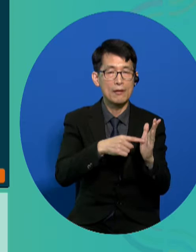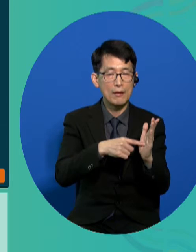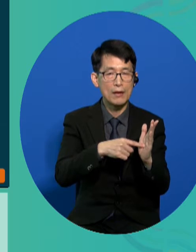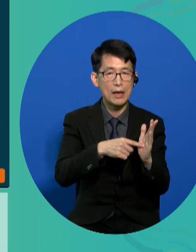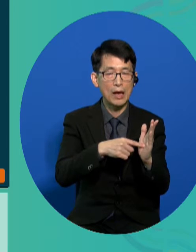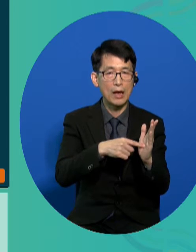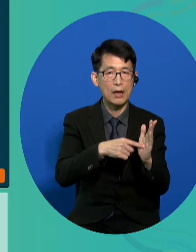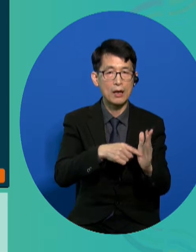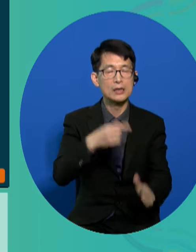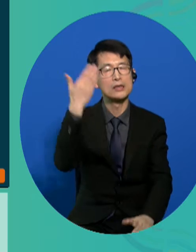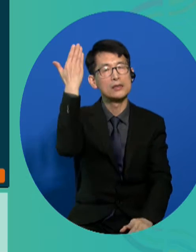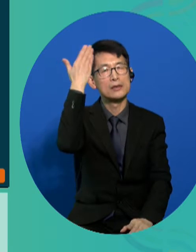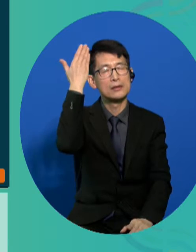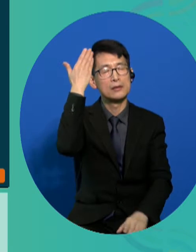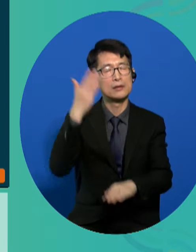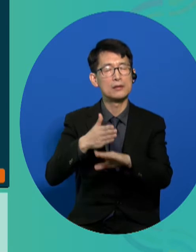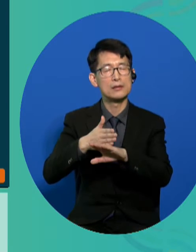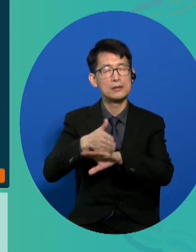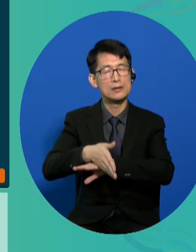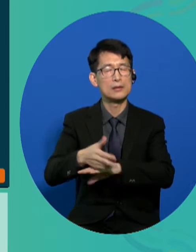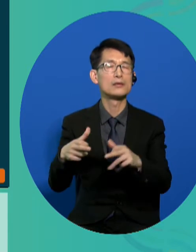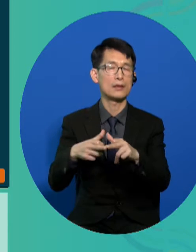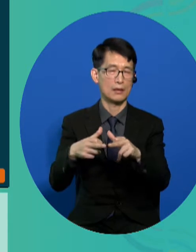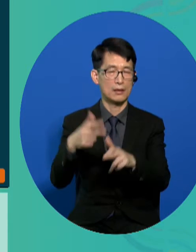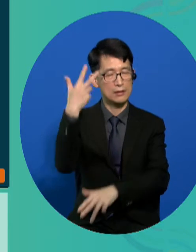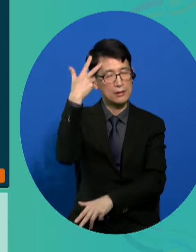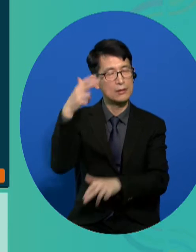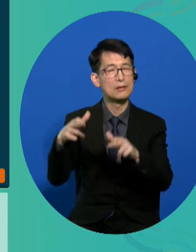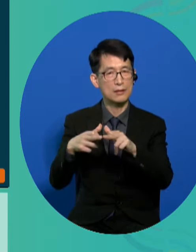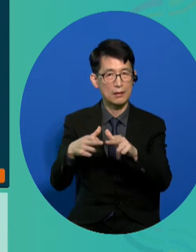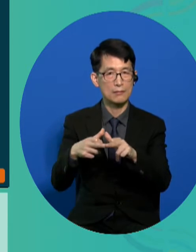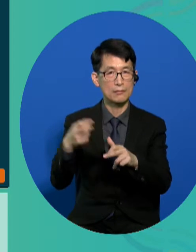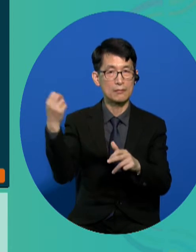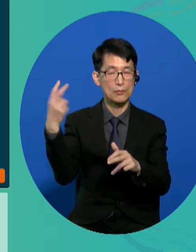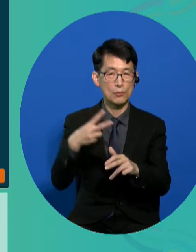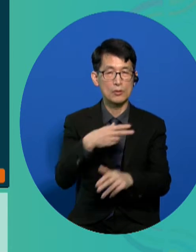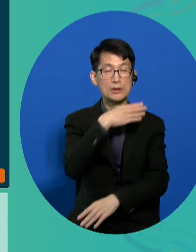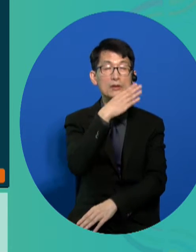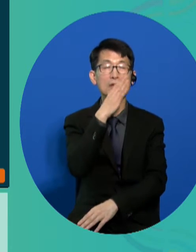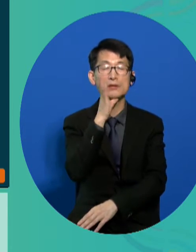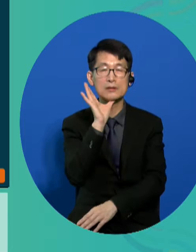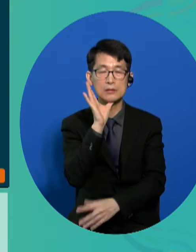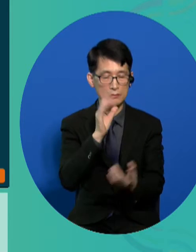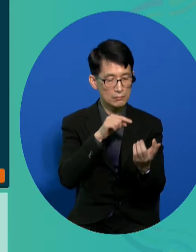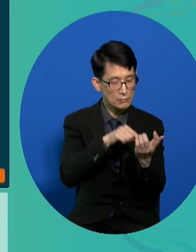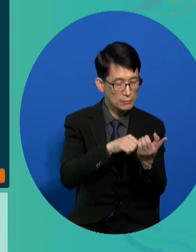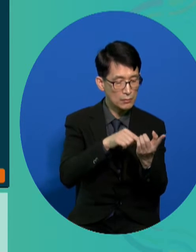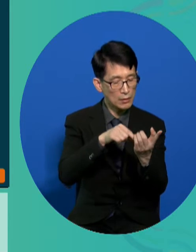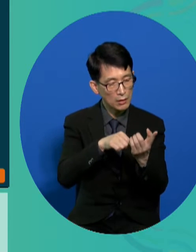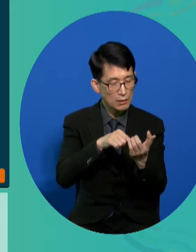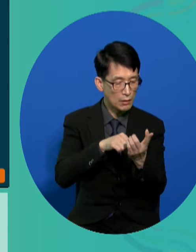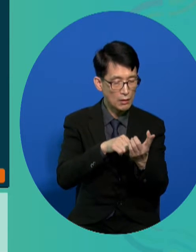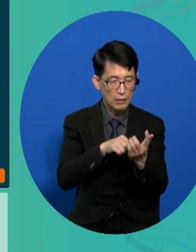인지 장애가 있는 사람 또는 고령자들이 사용하기에 화면 처리 시간이 너무 짧은 것이 아닌가요?